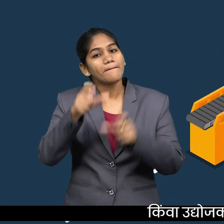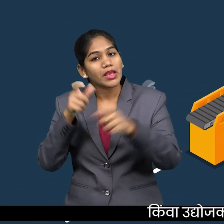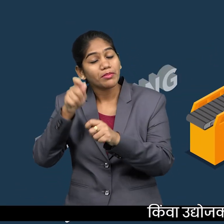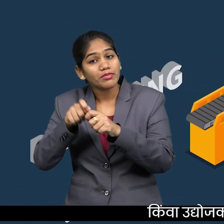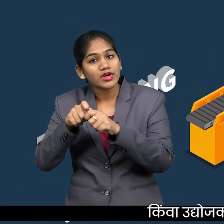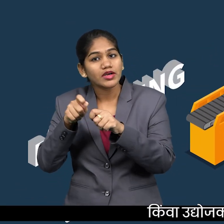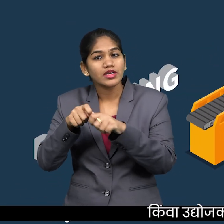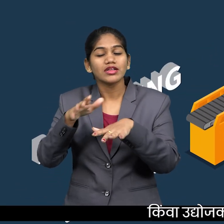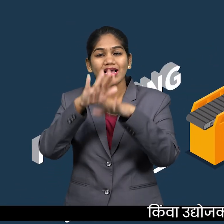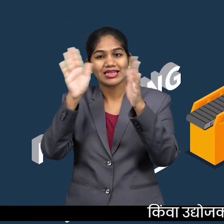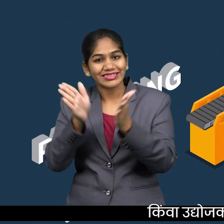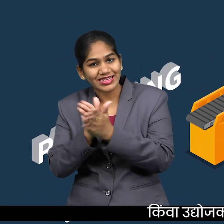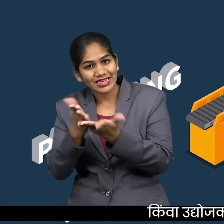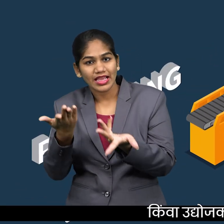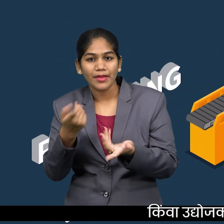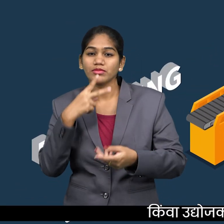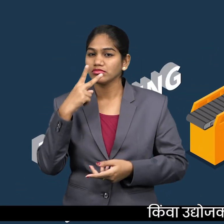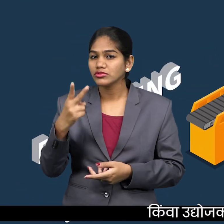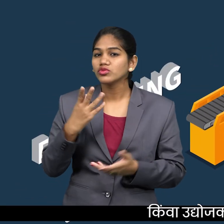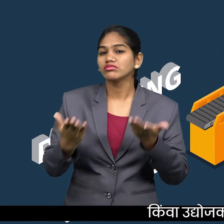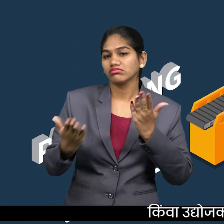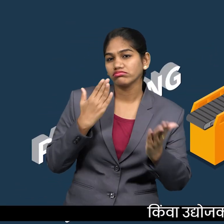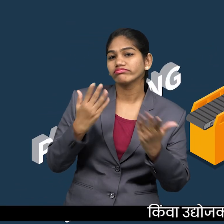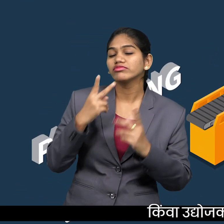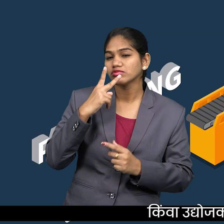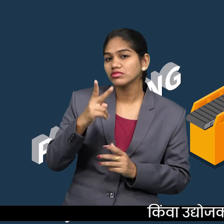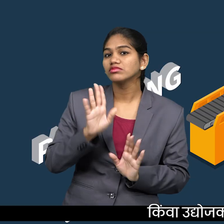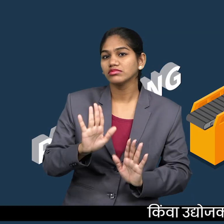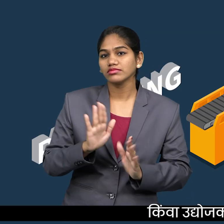किंवा उद्योजकांद्वारे आयोजित केले जाते.